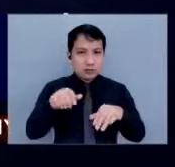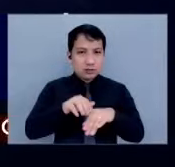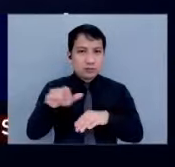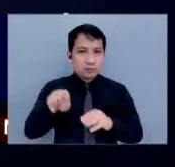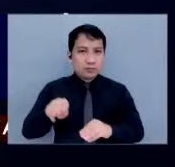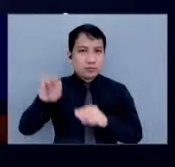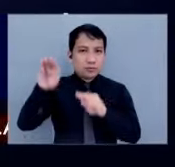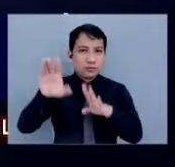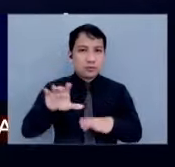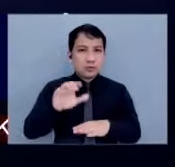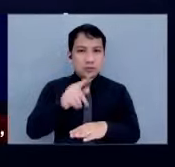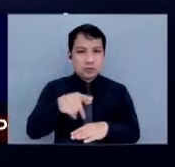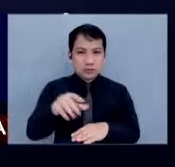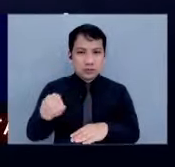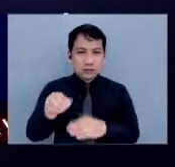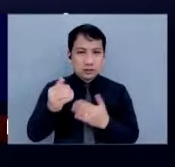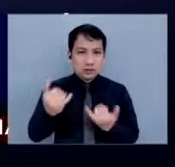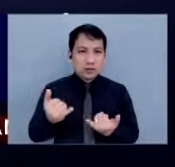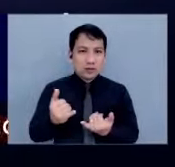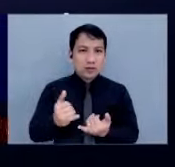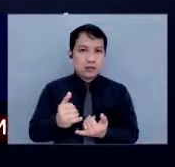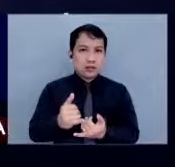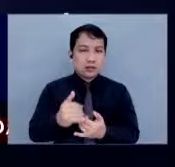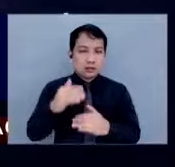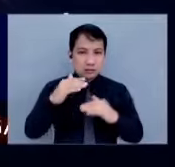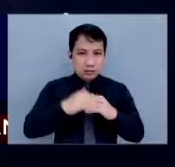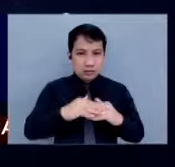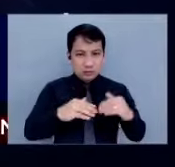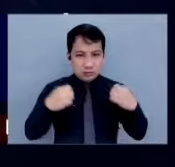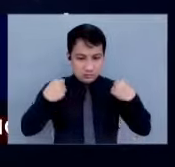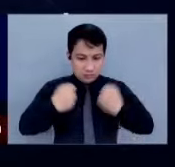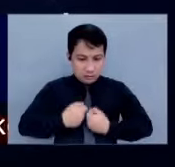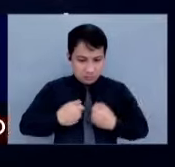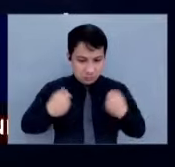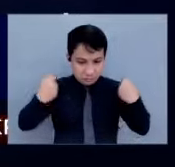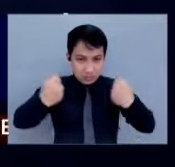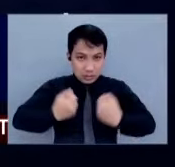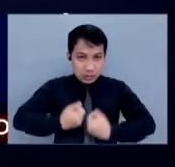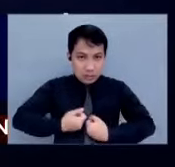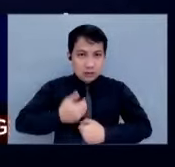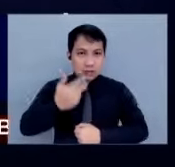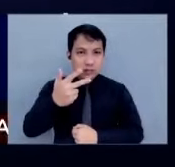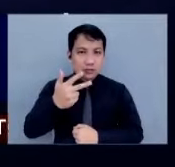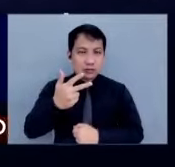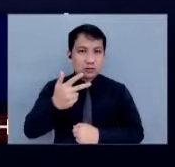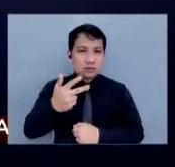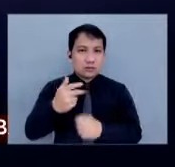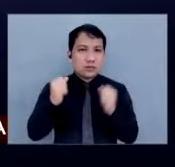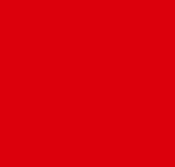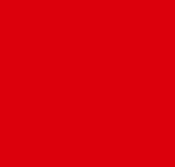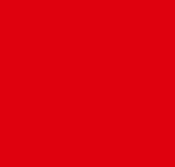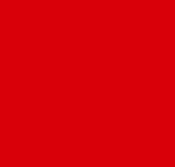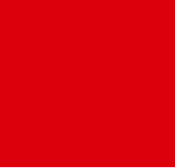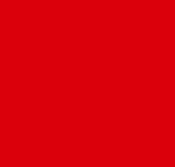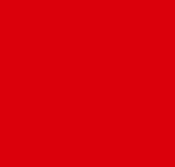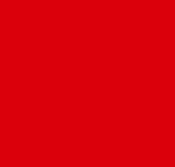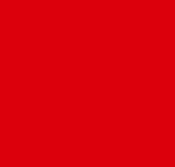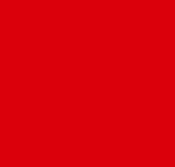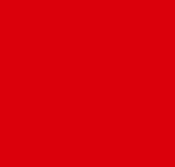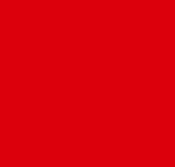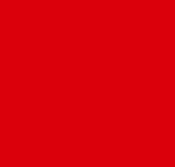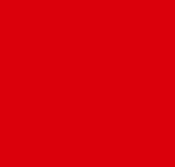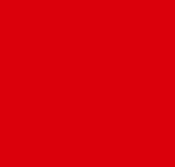Apo, hanggang 3 patong ng damit ang isuot bilang panlaban sa sobrang lamig.